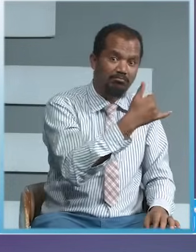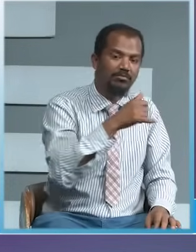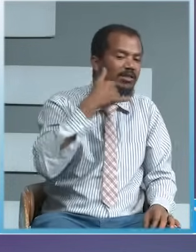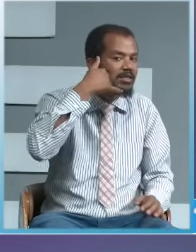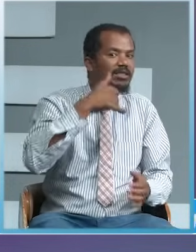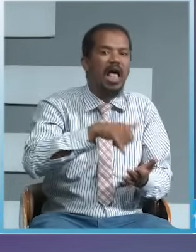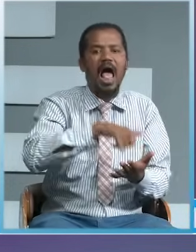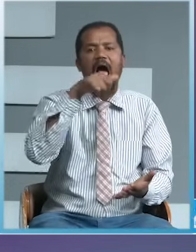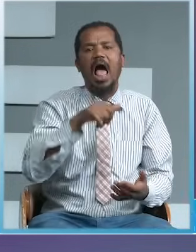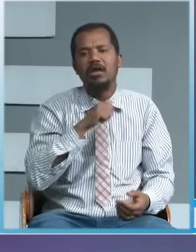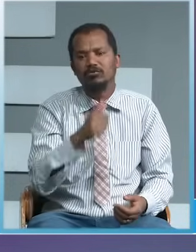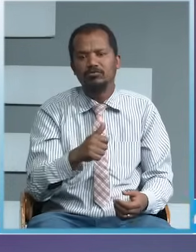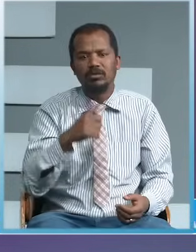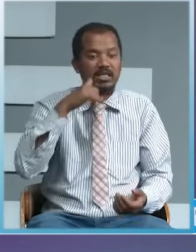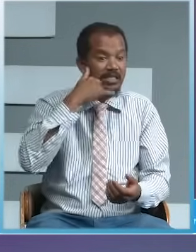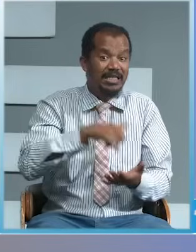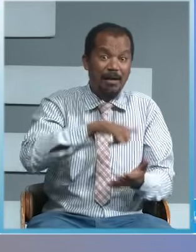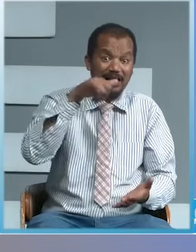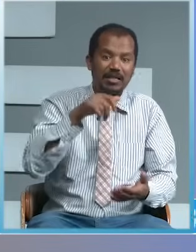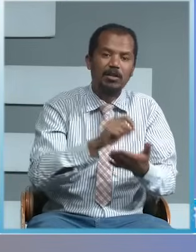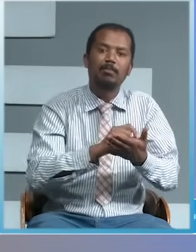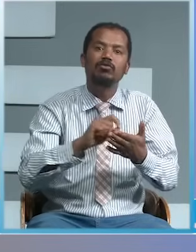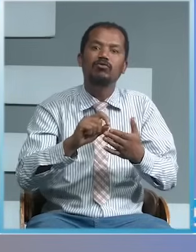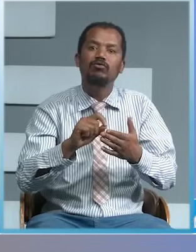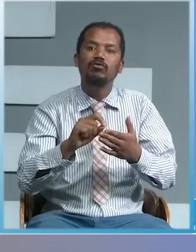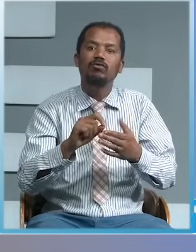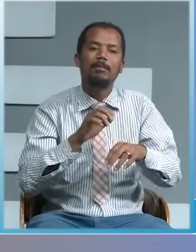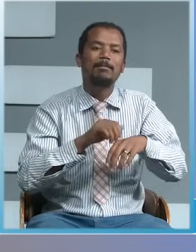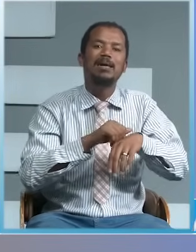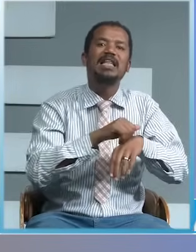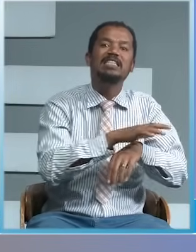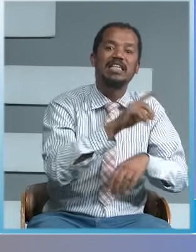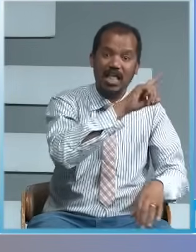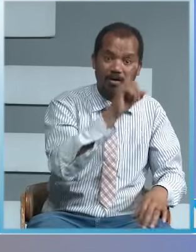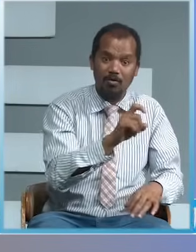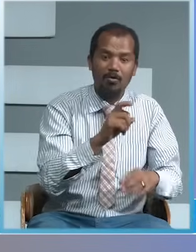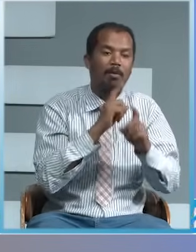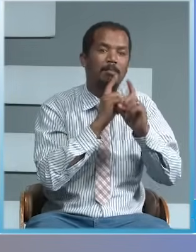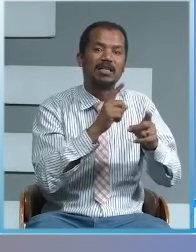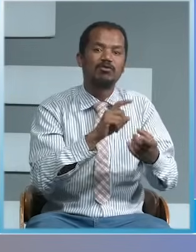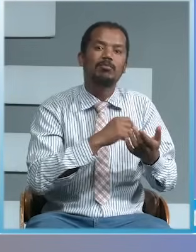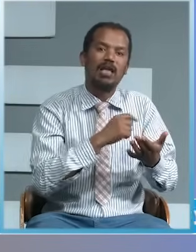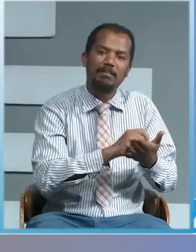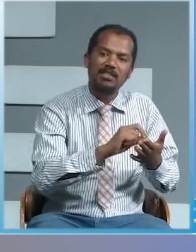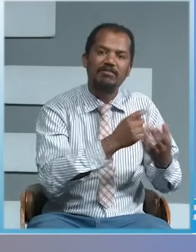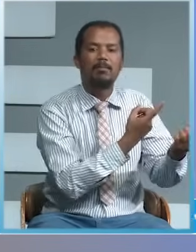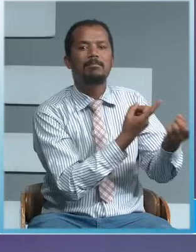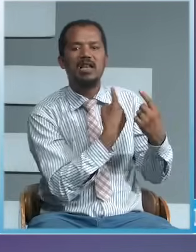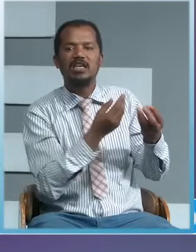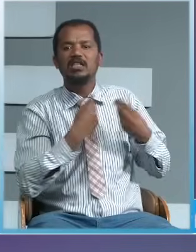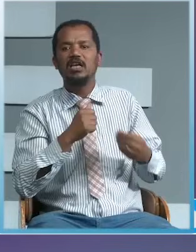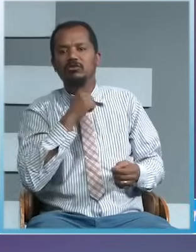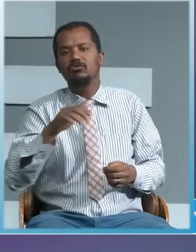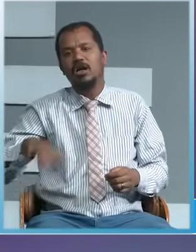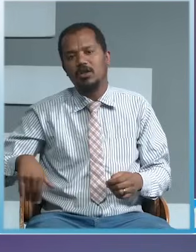ብንደውልላቸውም ስልካቸውን አላነሱ። ስልካቸውን ከማንሳት ይልቅ በጽሁፍ መልእክት እንድንልክላቸው ጠይቀውን መልስ ብንጽፍላቸውም ምላሽ